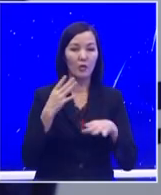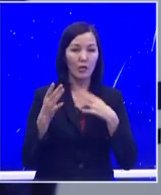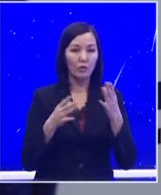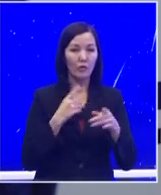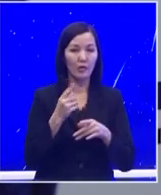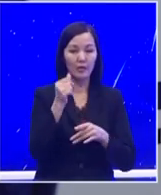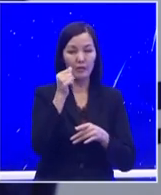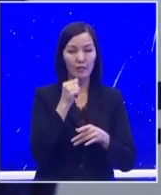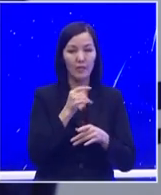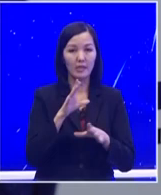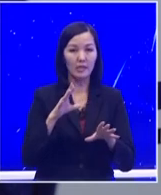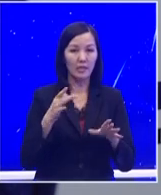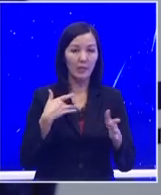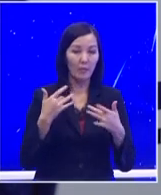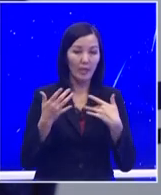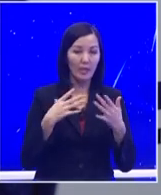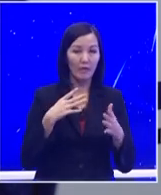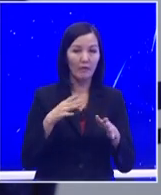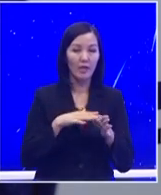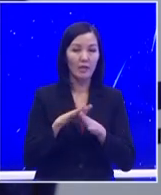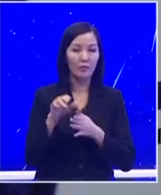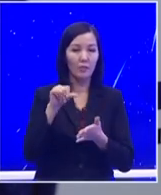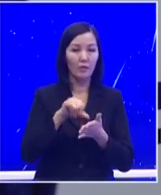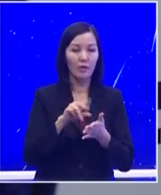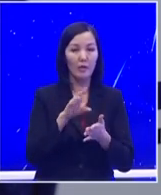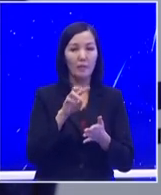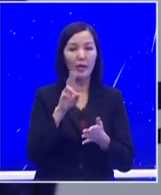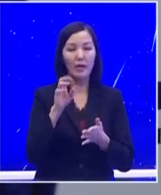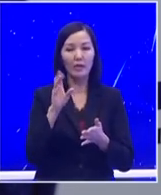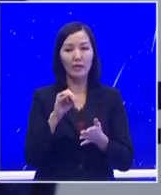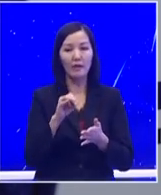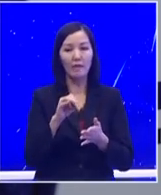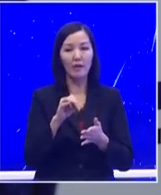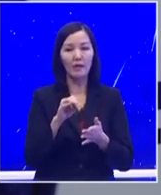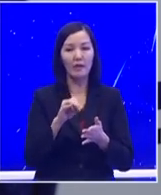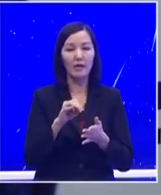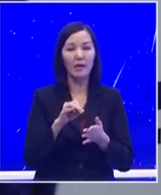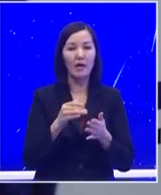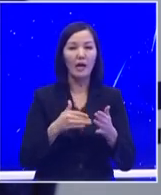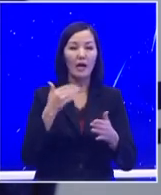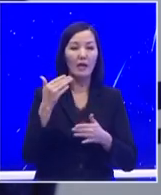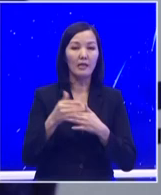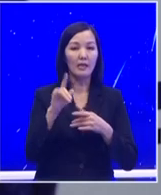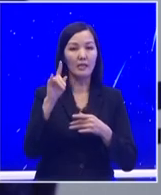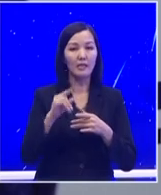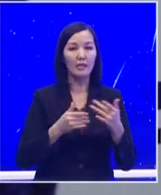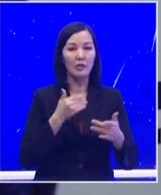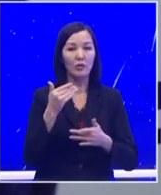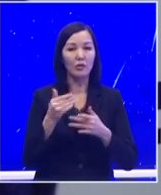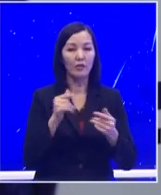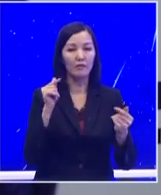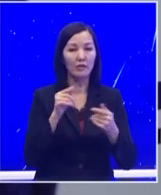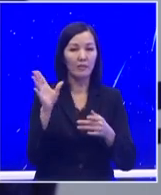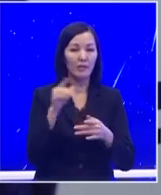Около месяца ушло на подготовку. Мы исполнили произведение Мукагали Макатаева «Алднан Терезенен Жюреп Өттем». Все соперники были